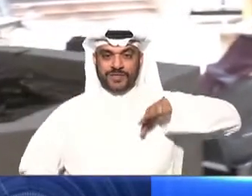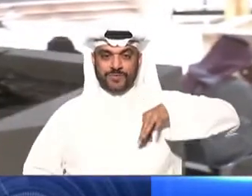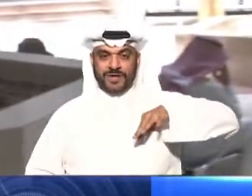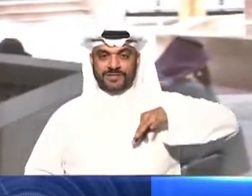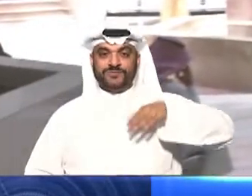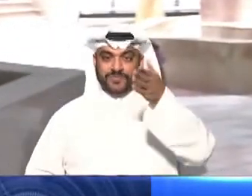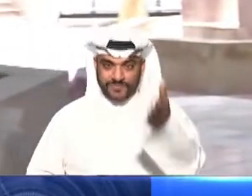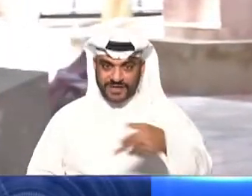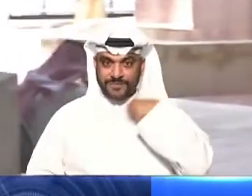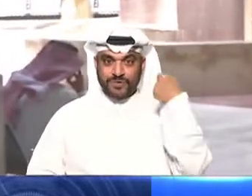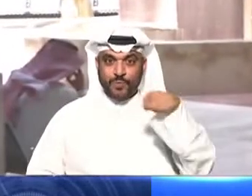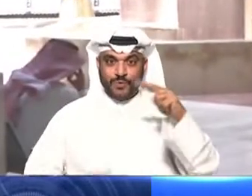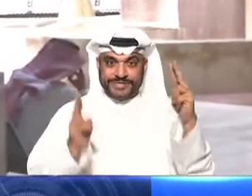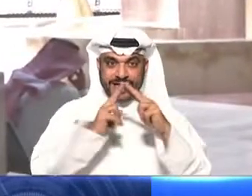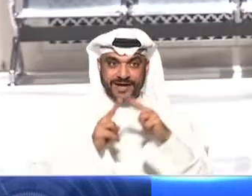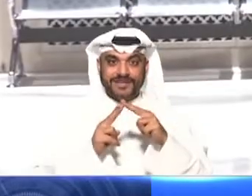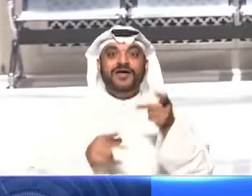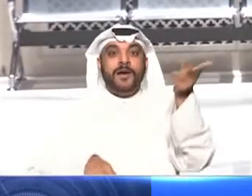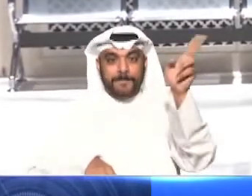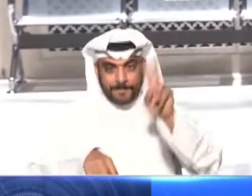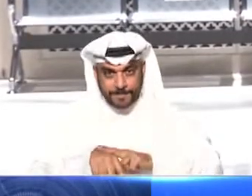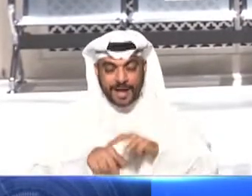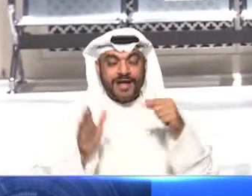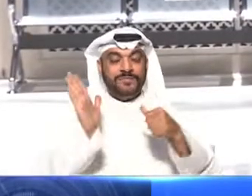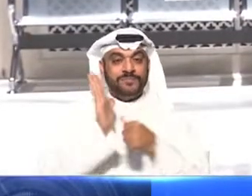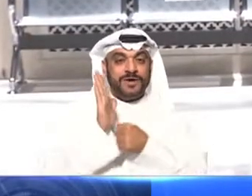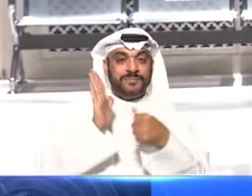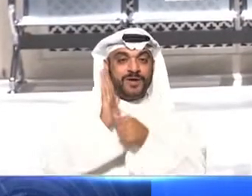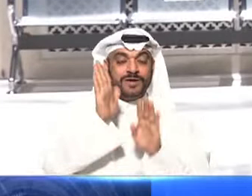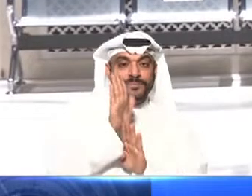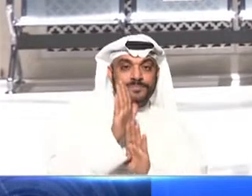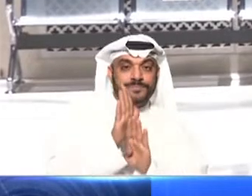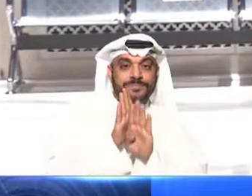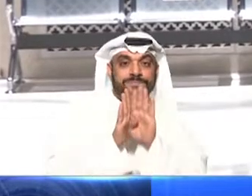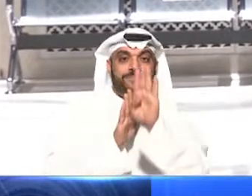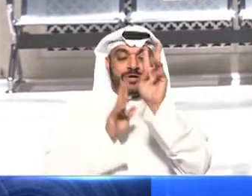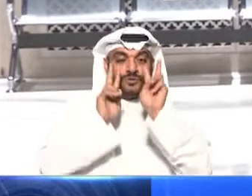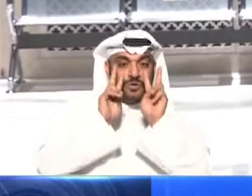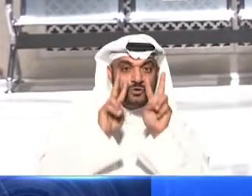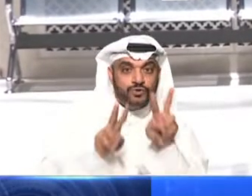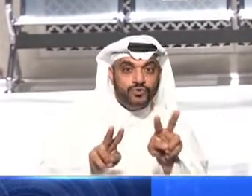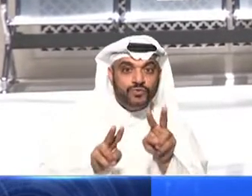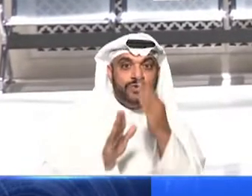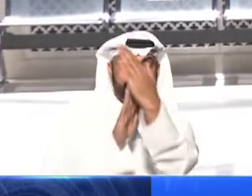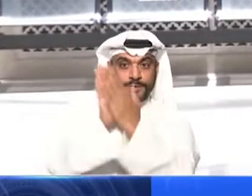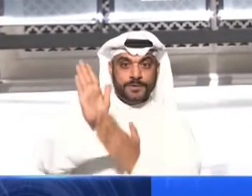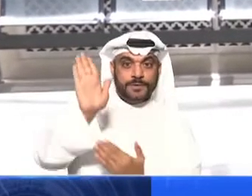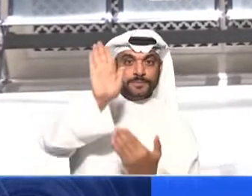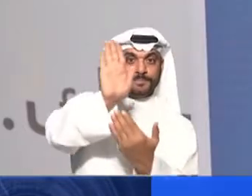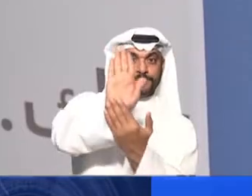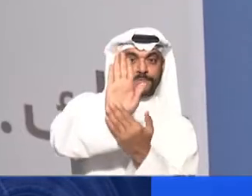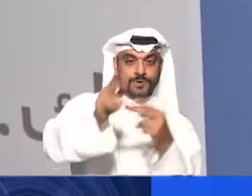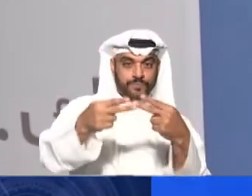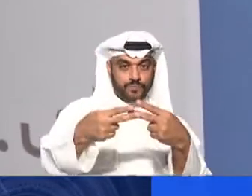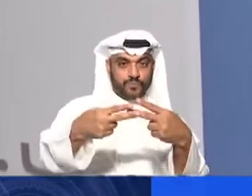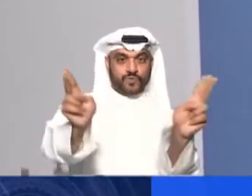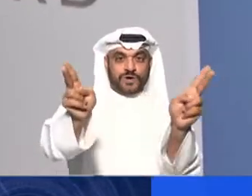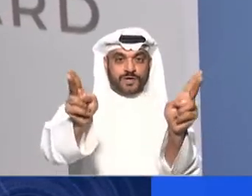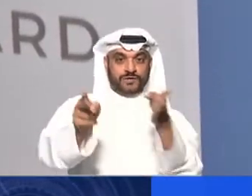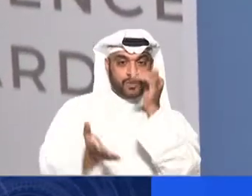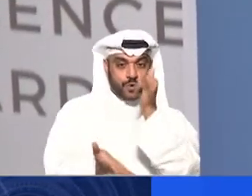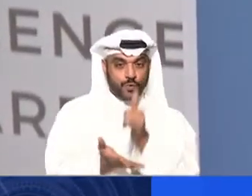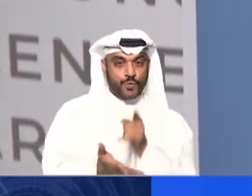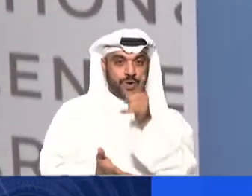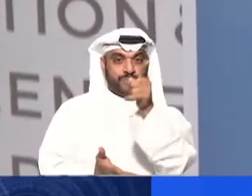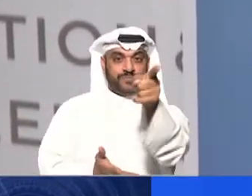مراكز المصاعد الرئيسية عندنا في المبنى هنا، يتم التدقيق على وجود تصريح. التصريح لضرر أن نضمن أن هذا الشخص هو